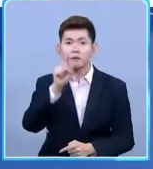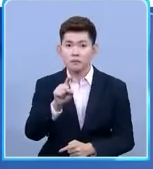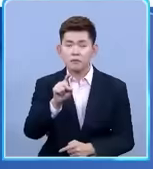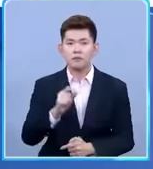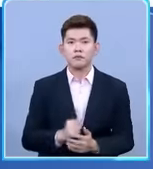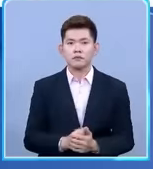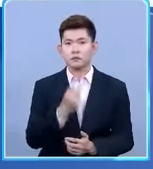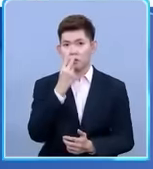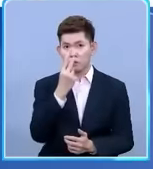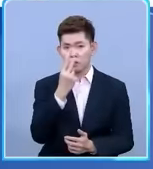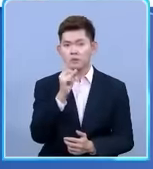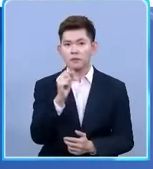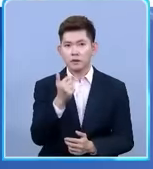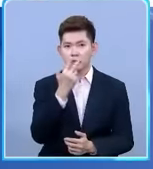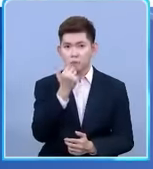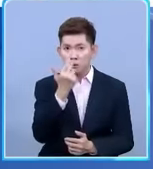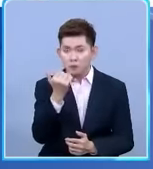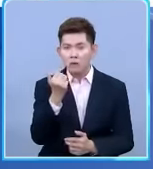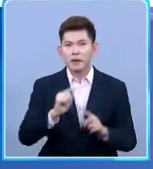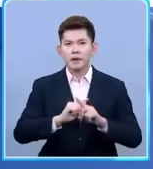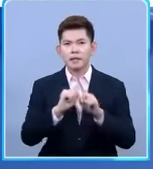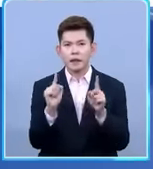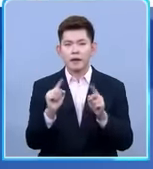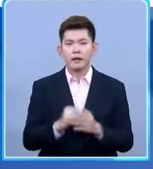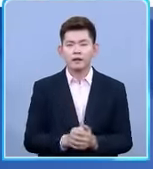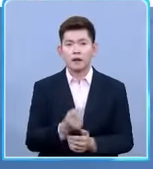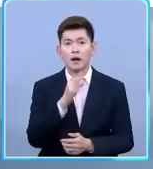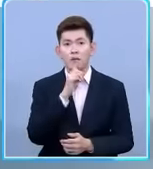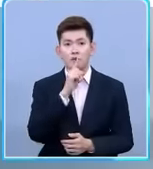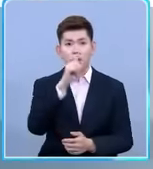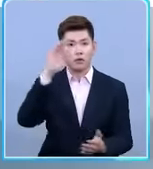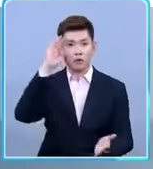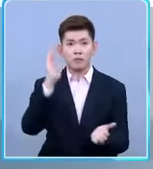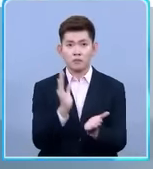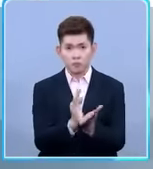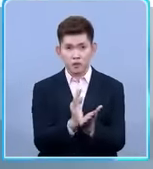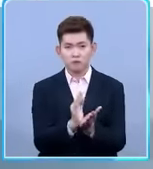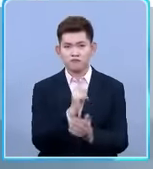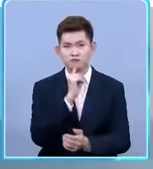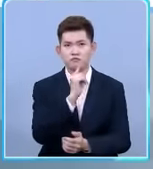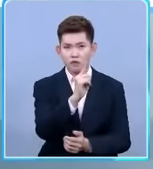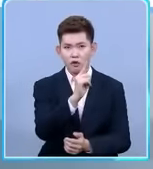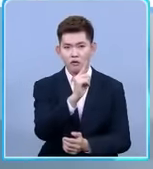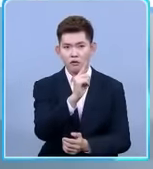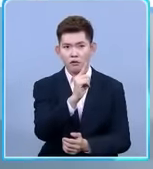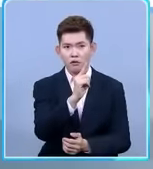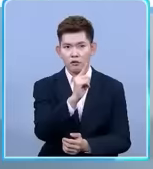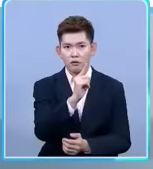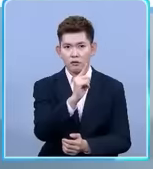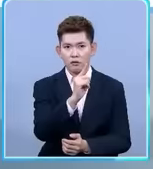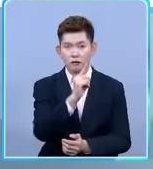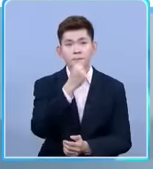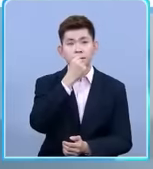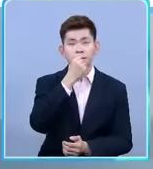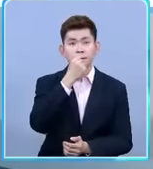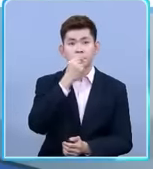ก็ต้องดูเป็นเรื่องๆไปแต่ถามว่าการที่ไปแจ้งความเนี่ยดำเนินคดีคุณสันทนะ